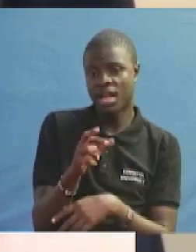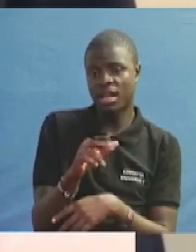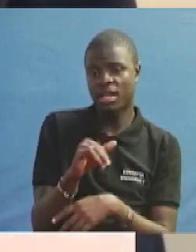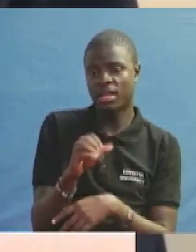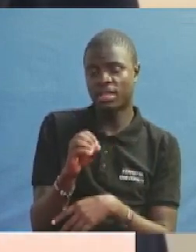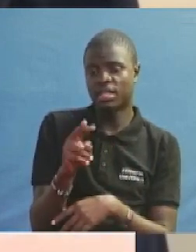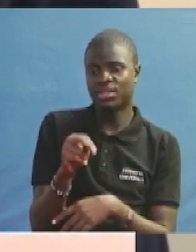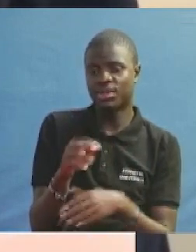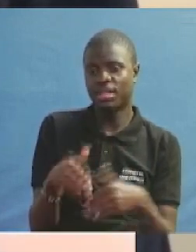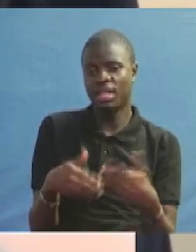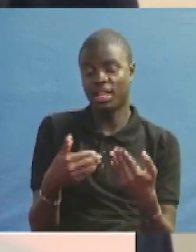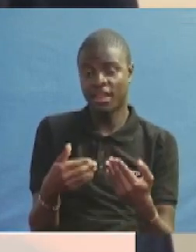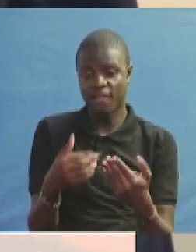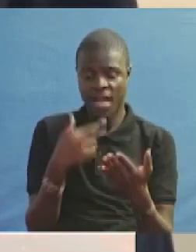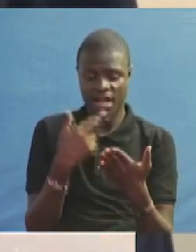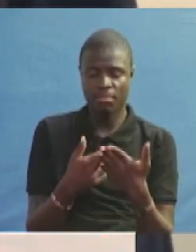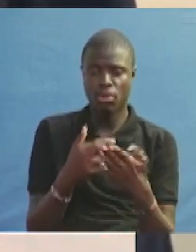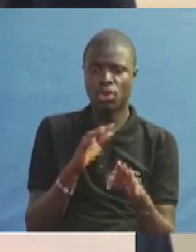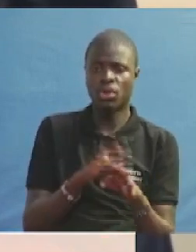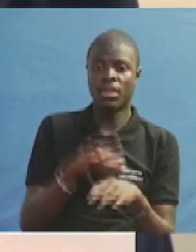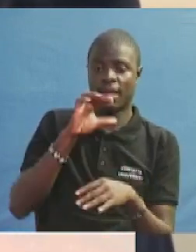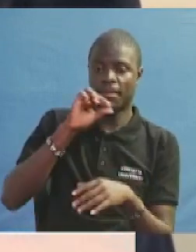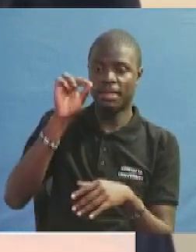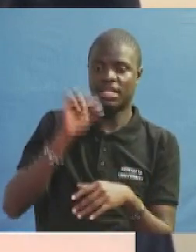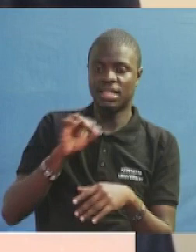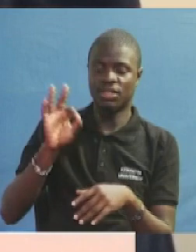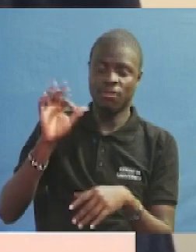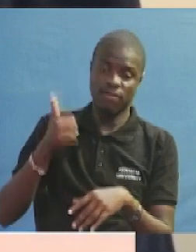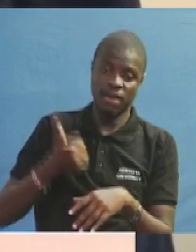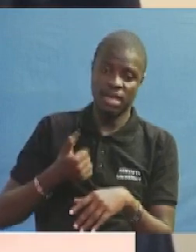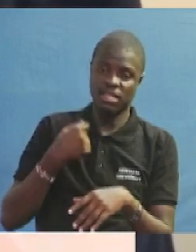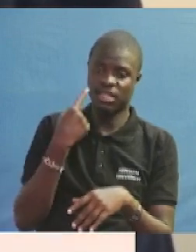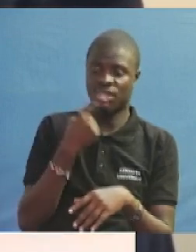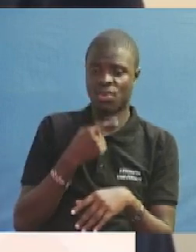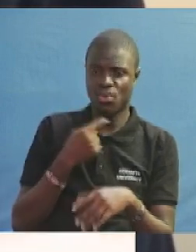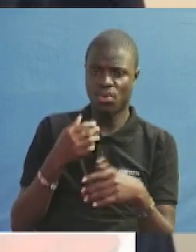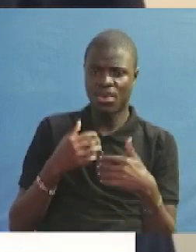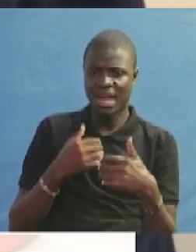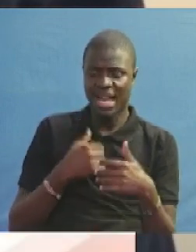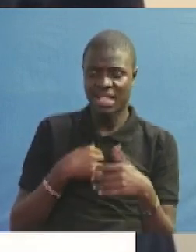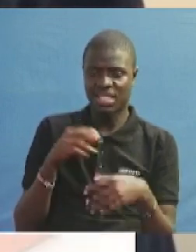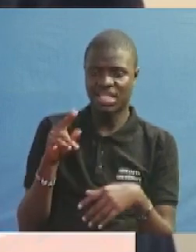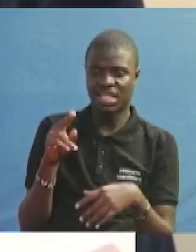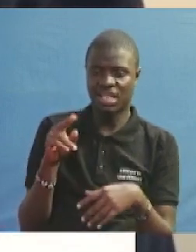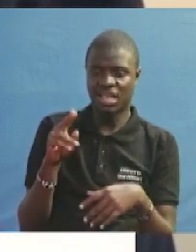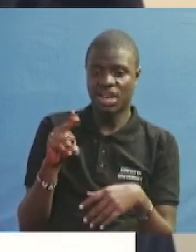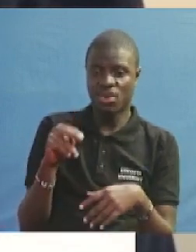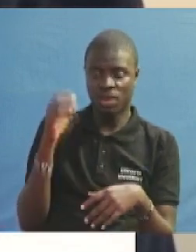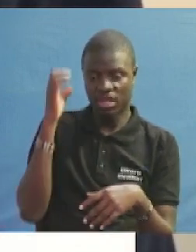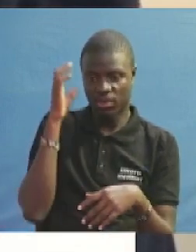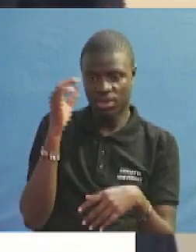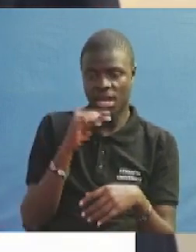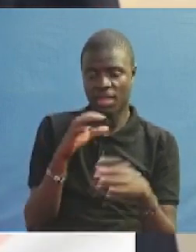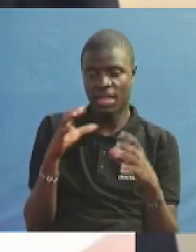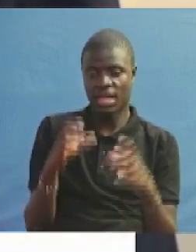kuhusu asilimia ya wasichana wanaopata elimu, na pia aliongeza kuhusu klabu ya elimu Tuseme,